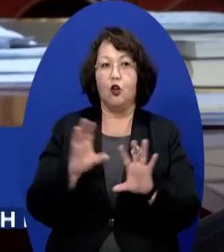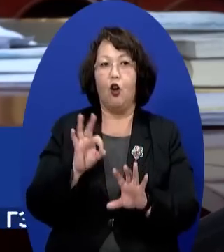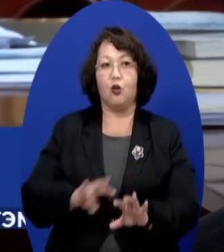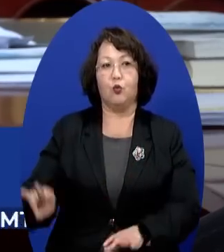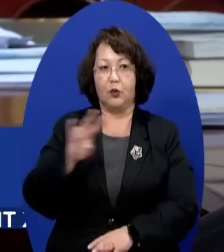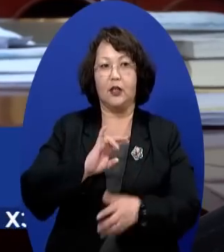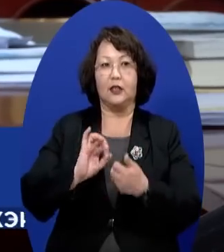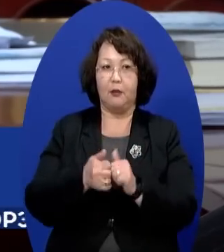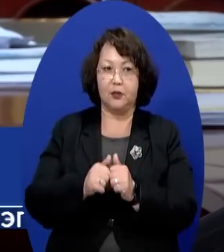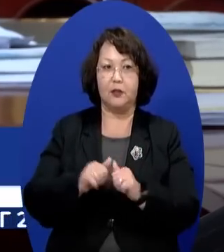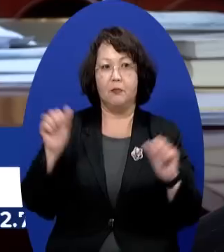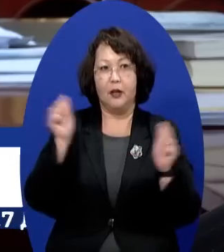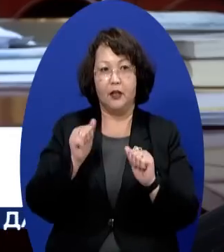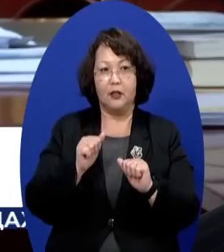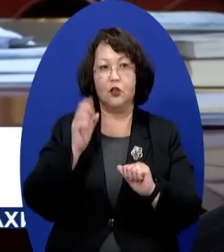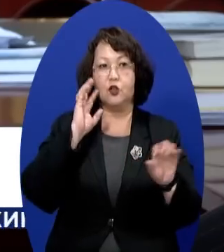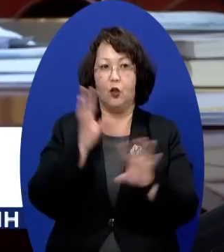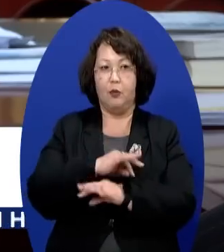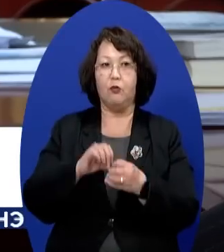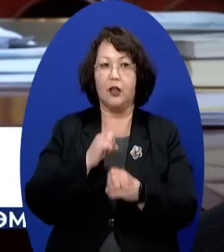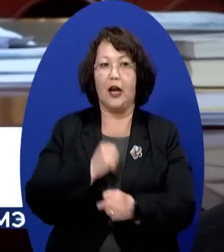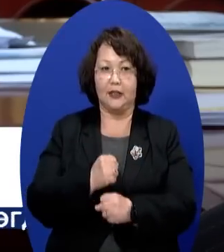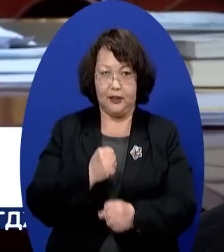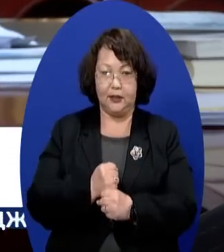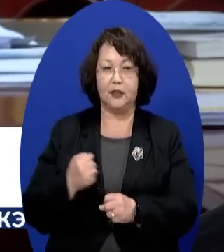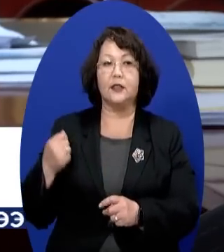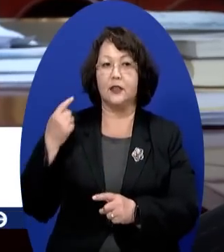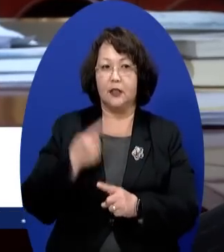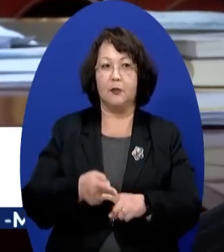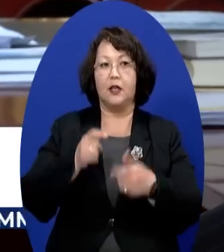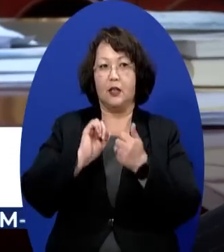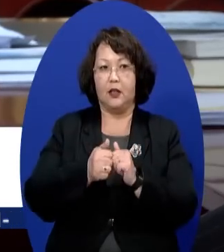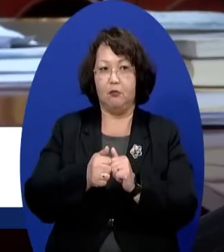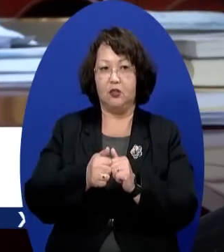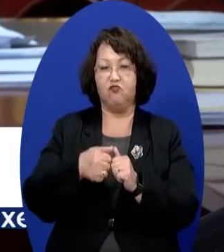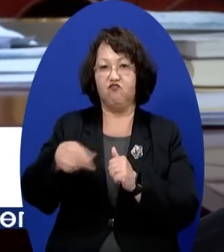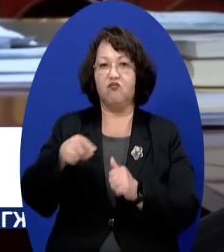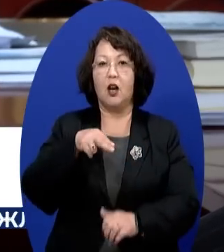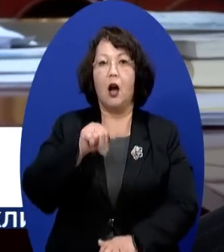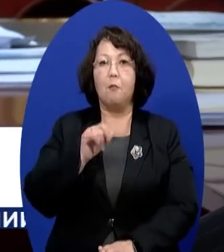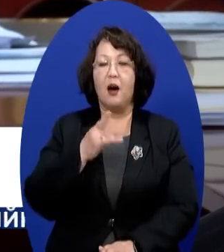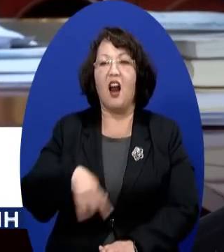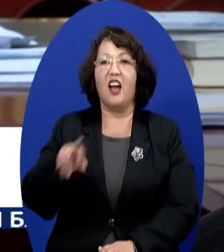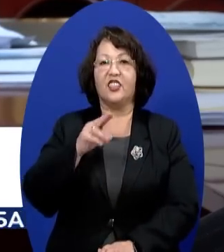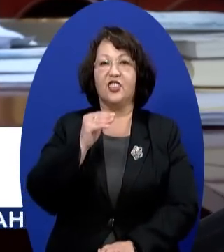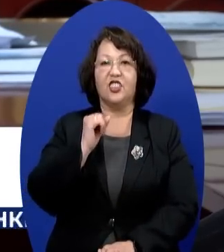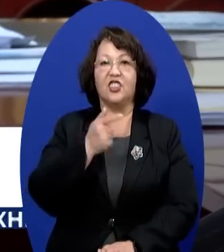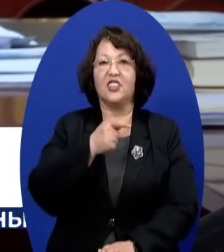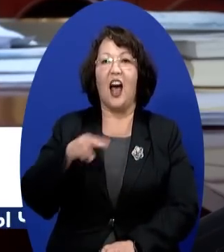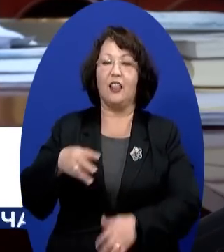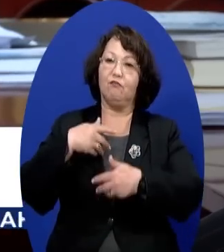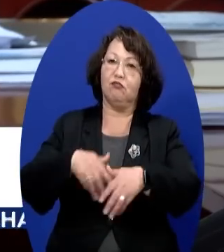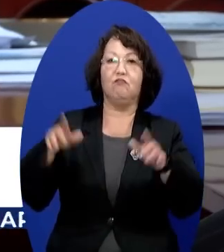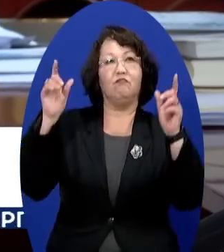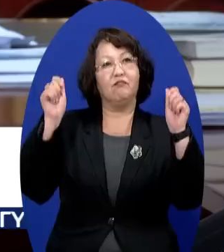бол тамирчдын баярын арга хэмжээг бол зохион байгуулна. За мөн одоо тамирчдын парадад бол үе үеийн тамирчид, залуучууд, залуу